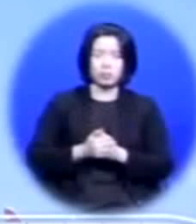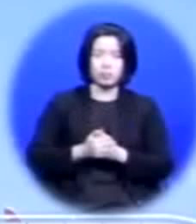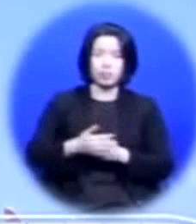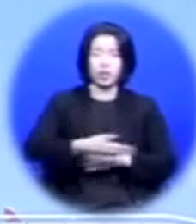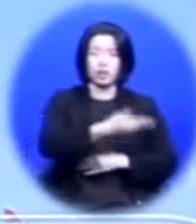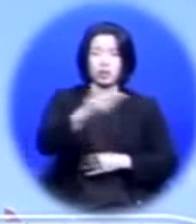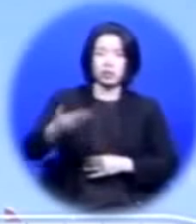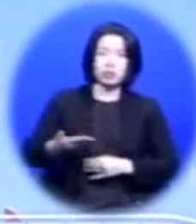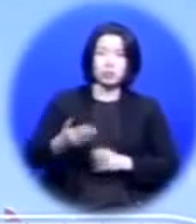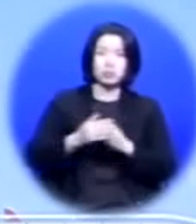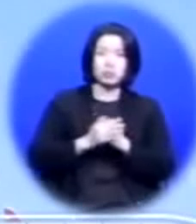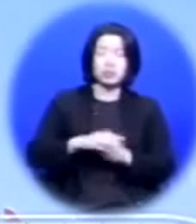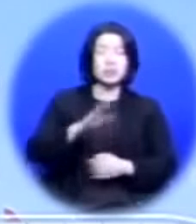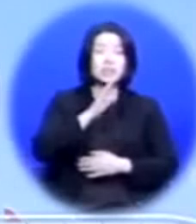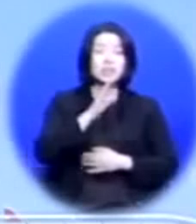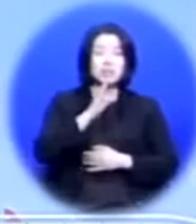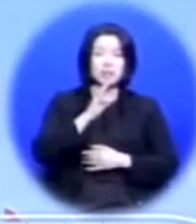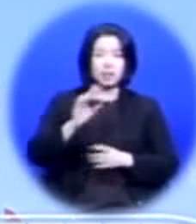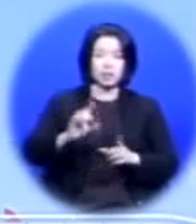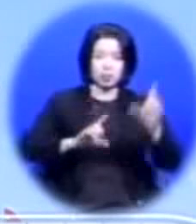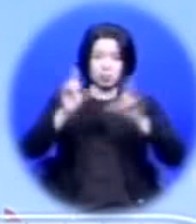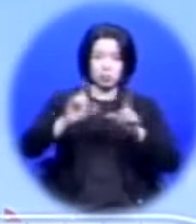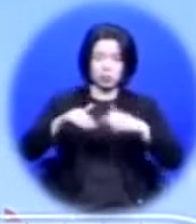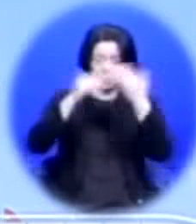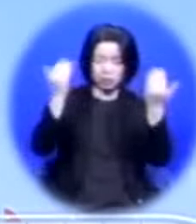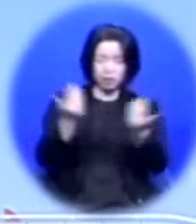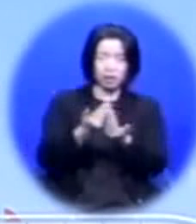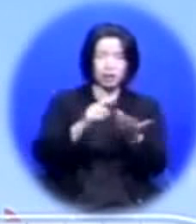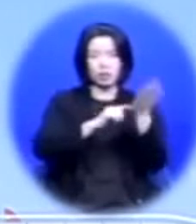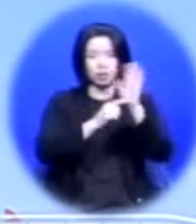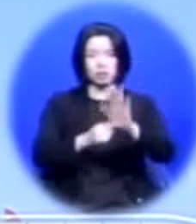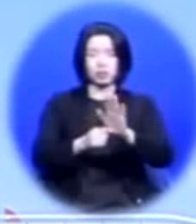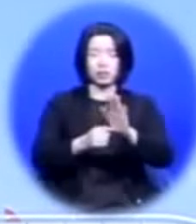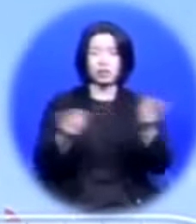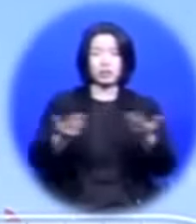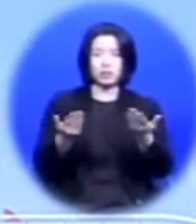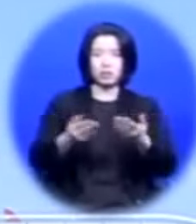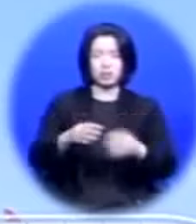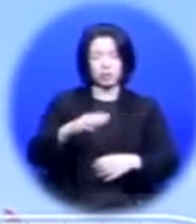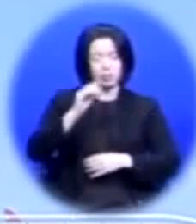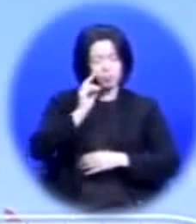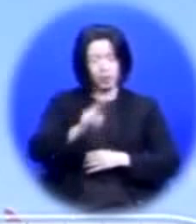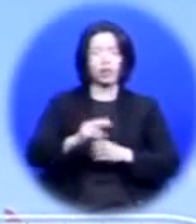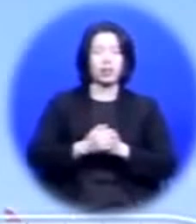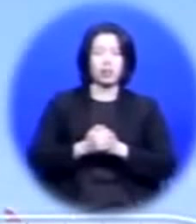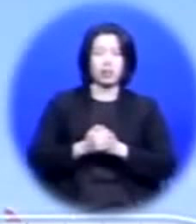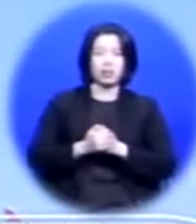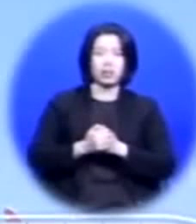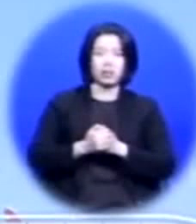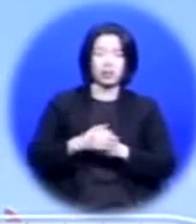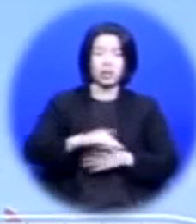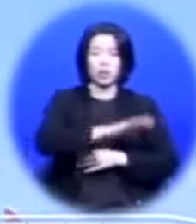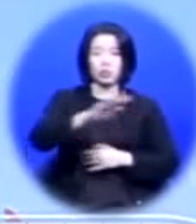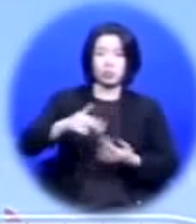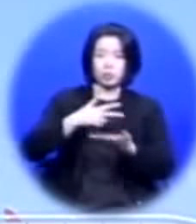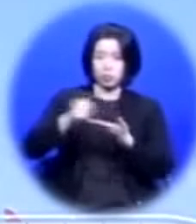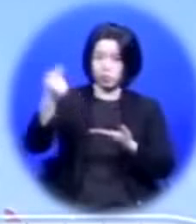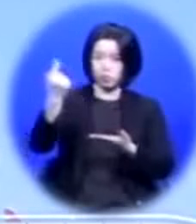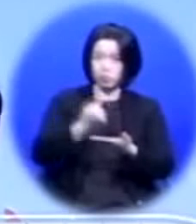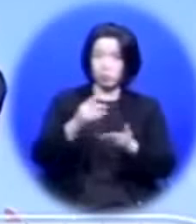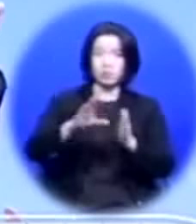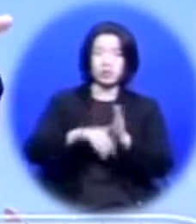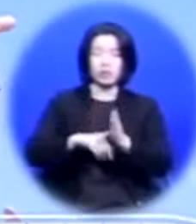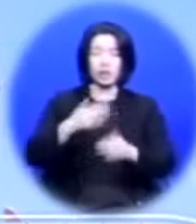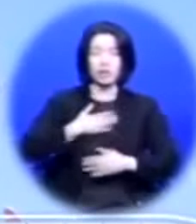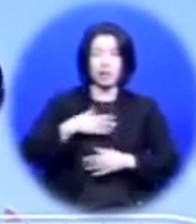여러분의 실상이 그대로 다 드러난다는 건 끔찍한 일일 수도 있잖아요 우리 주님 오실 때 내